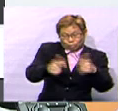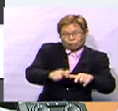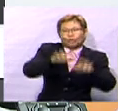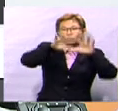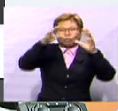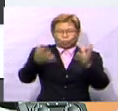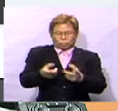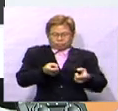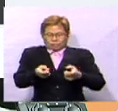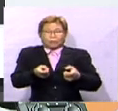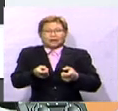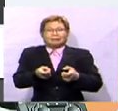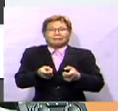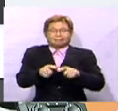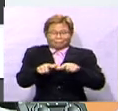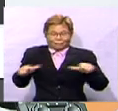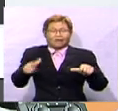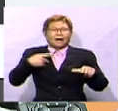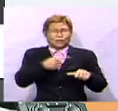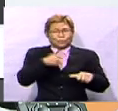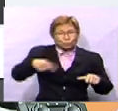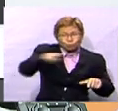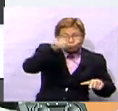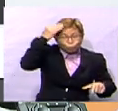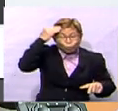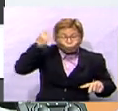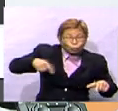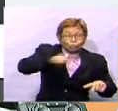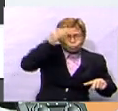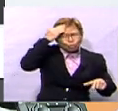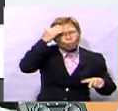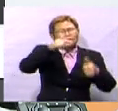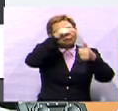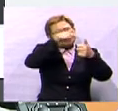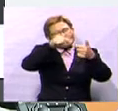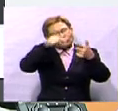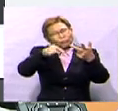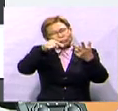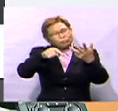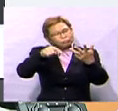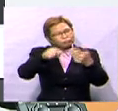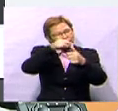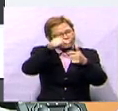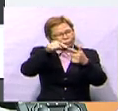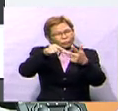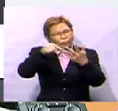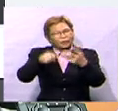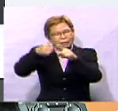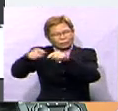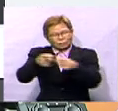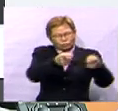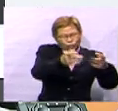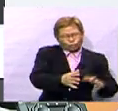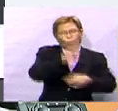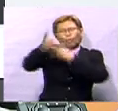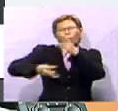global regulators level, and as you know, there are different positions that have been taken by different regulators